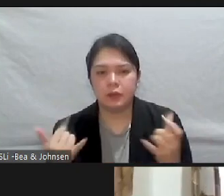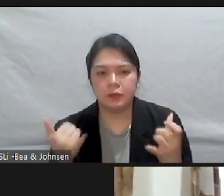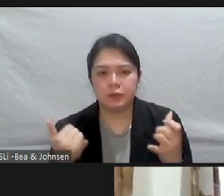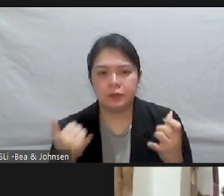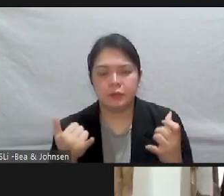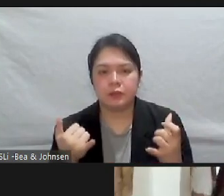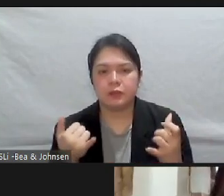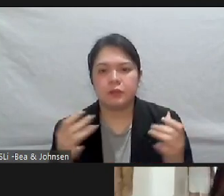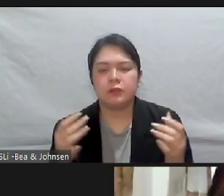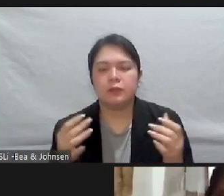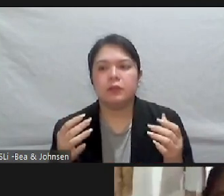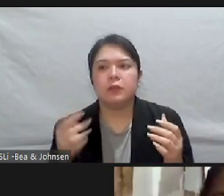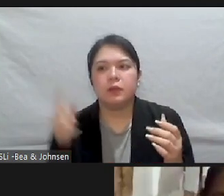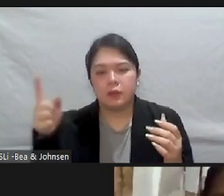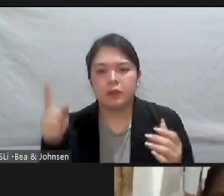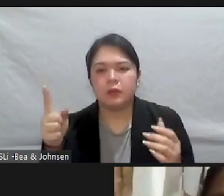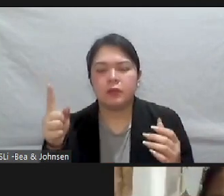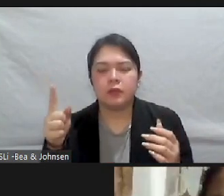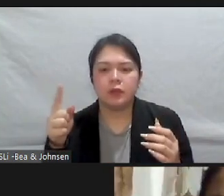sa Senate ano